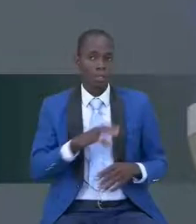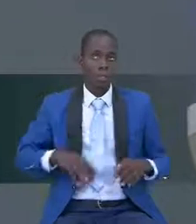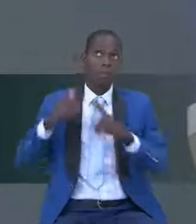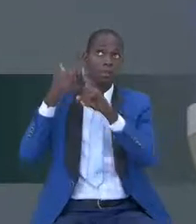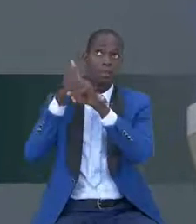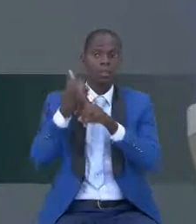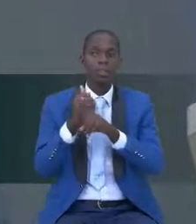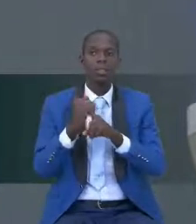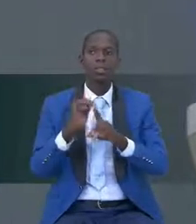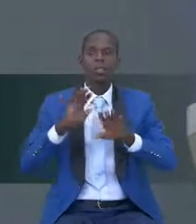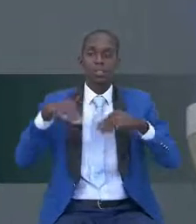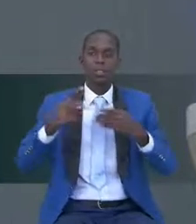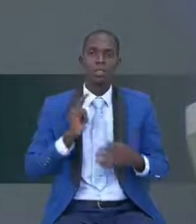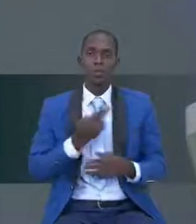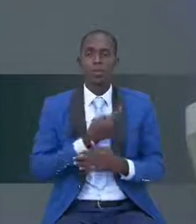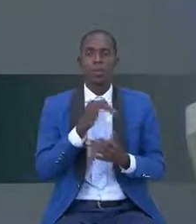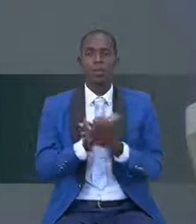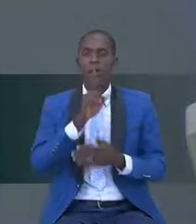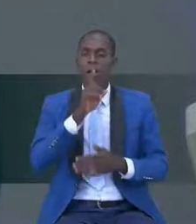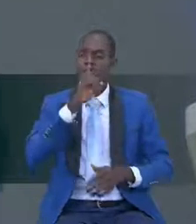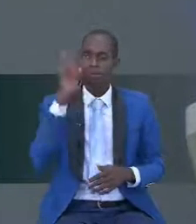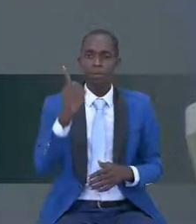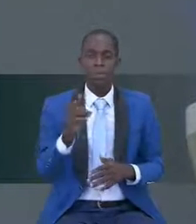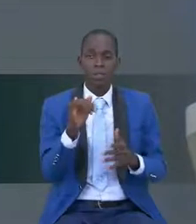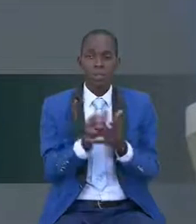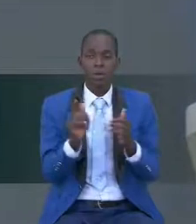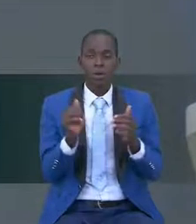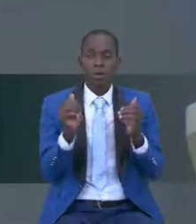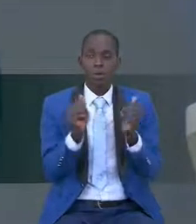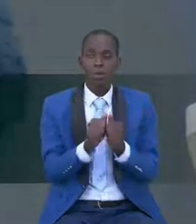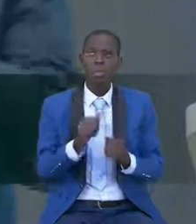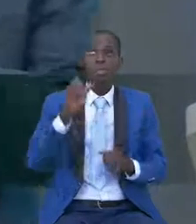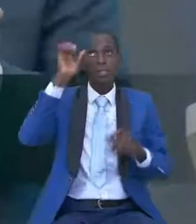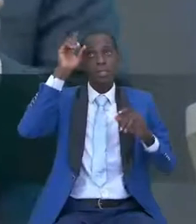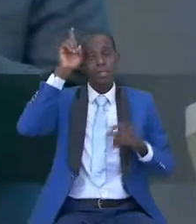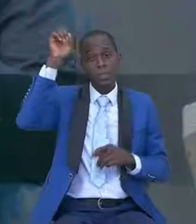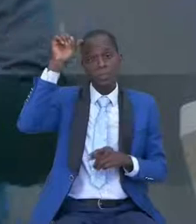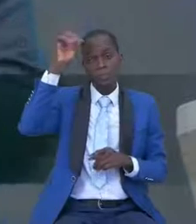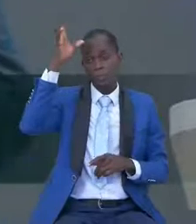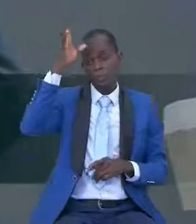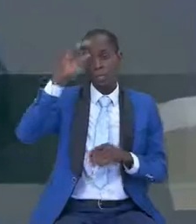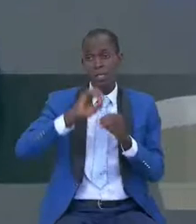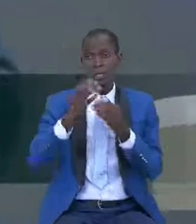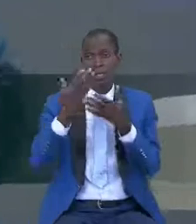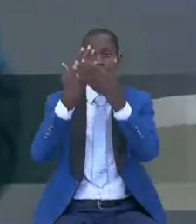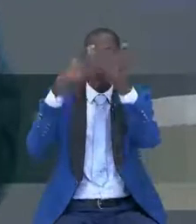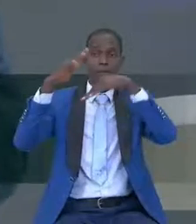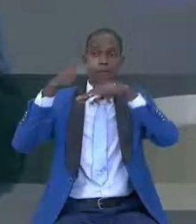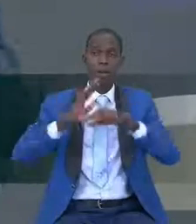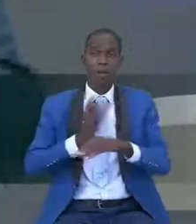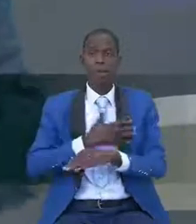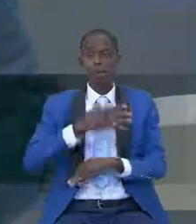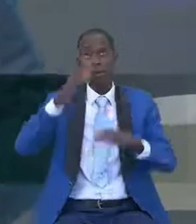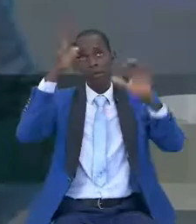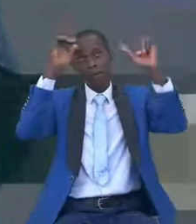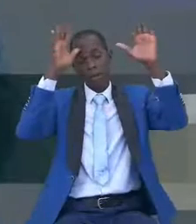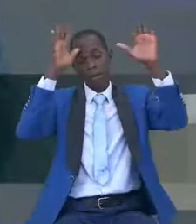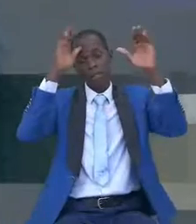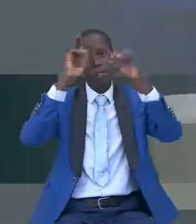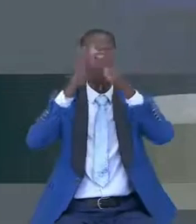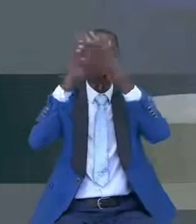Lui-même nous a rassurés qu'avec son Père au ciel, notre Père qui est au ciel, mon Père,